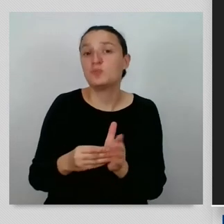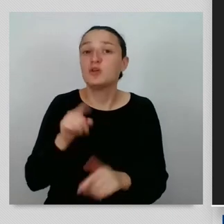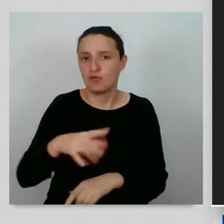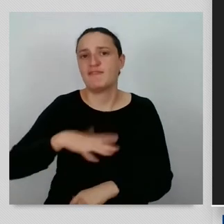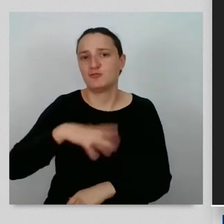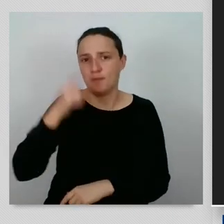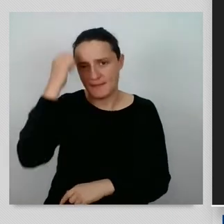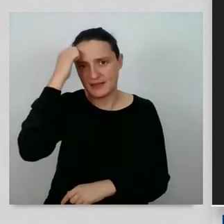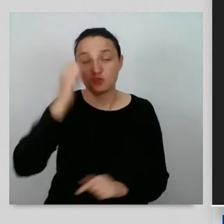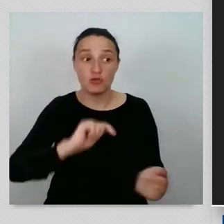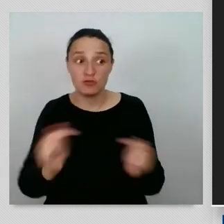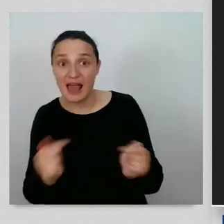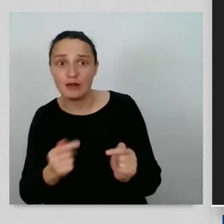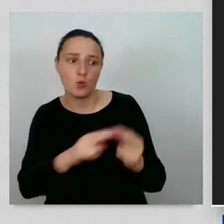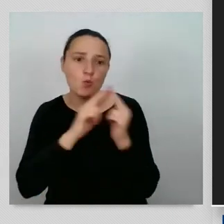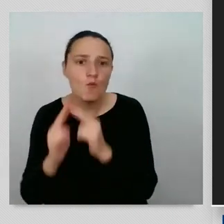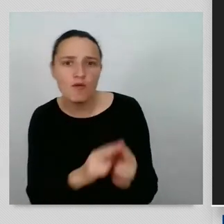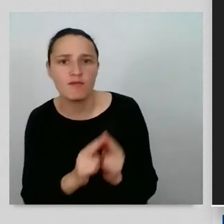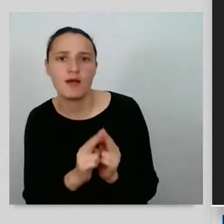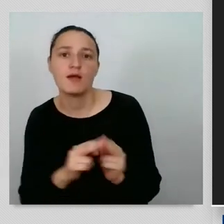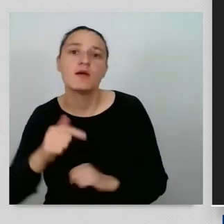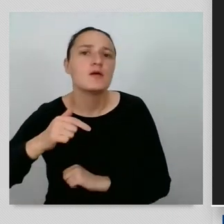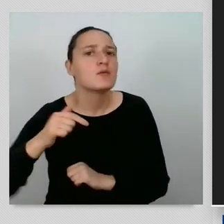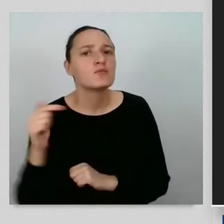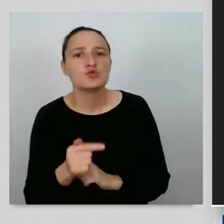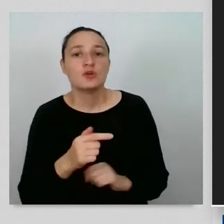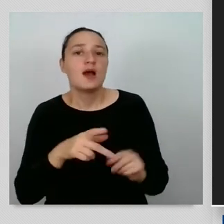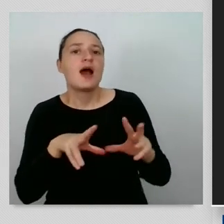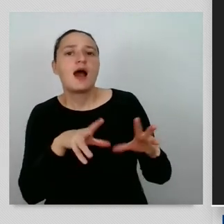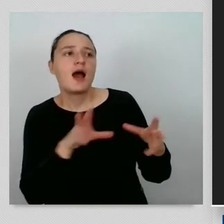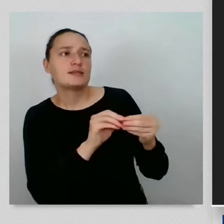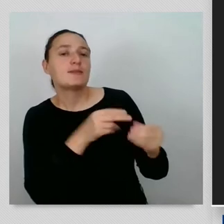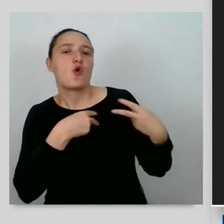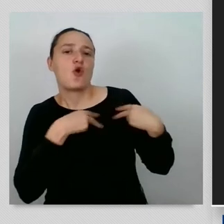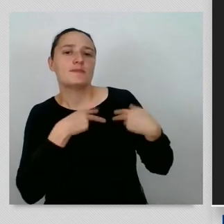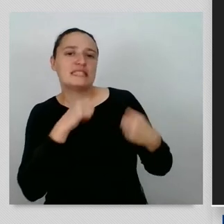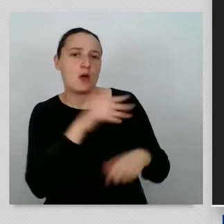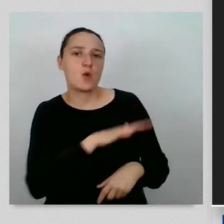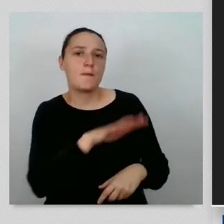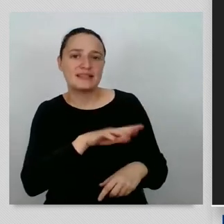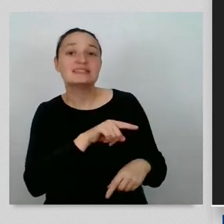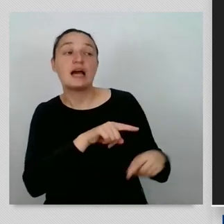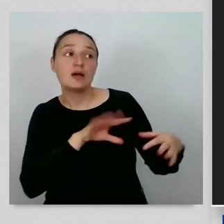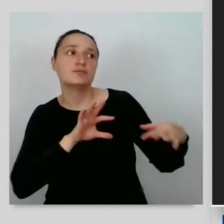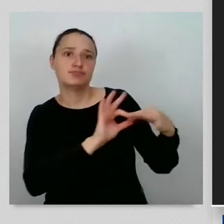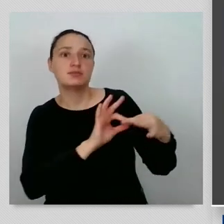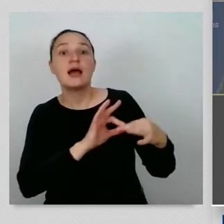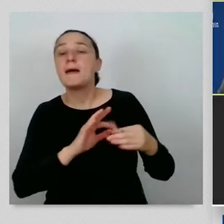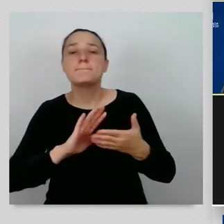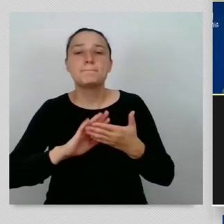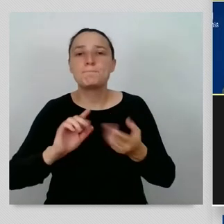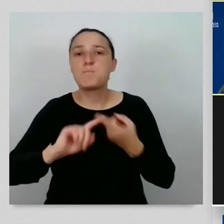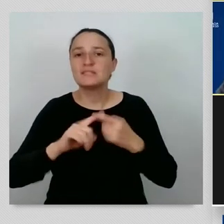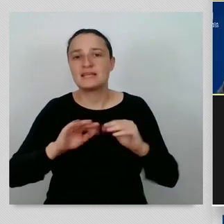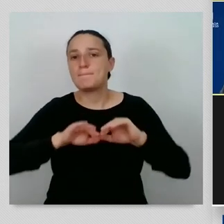ten dialog i ten konsensus w dialogu z Komisją Europejską budować ponad podziałami politycznymi w Polsce. Dziękuję bardzo.